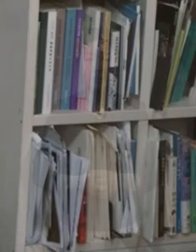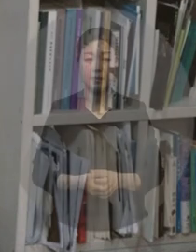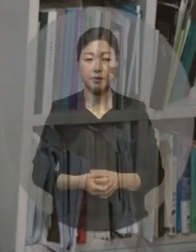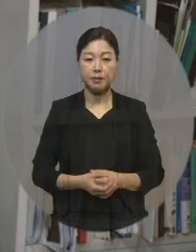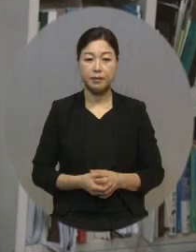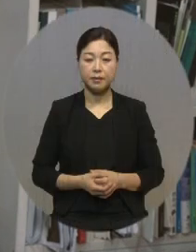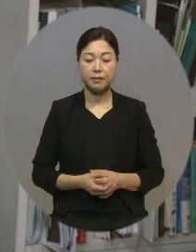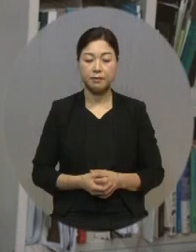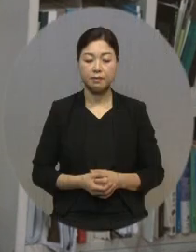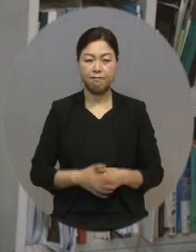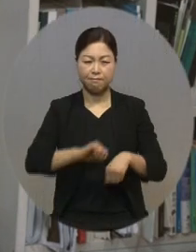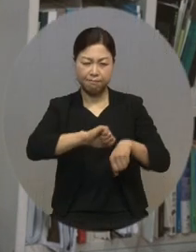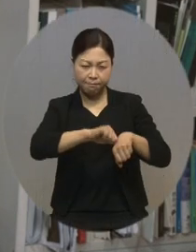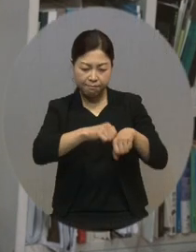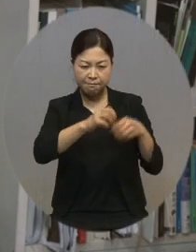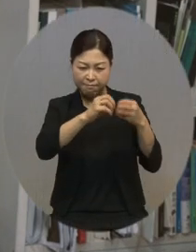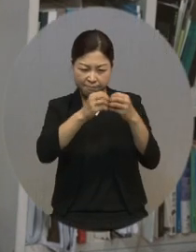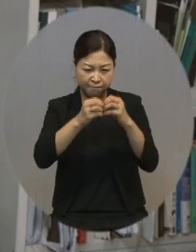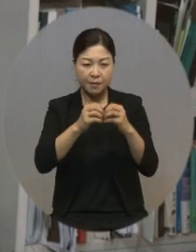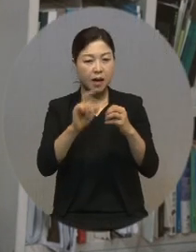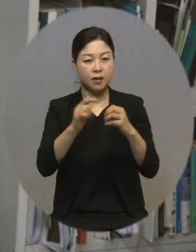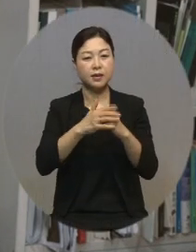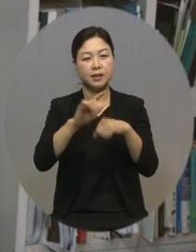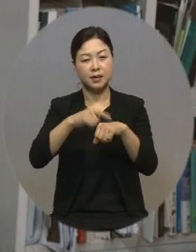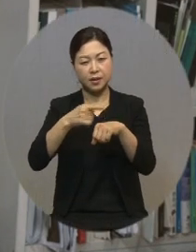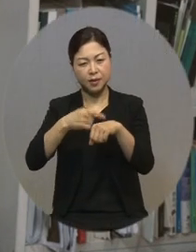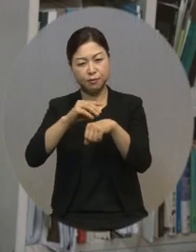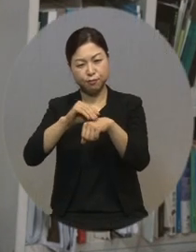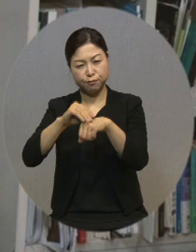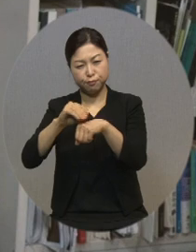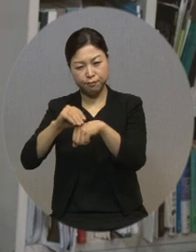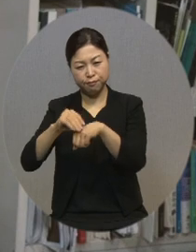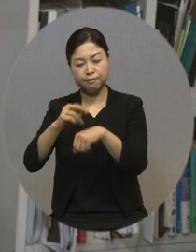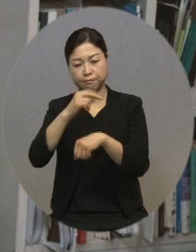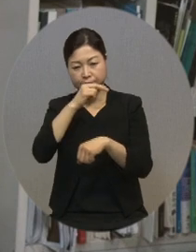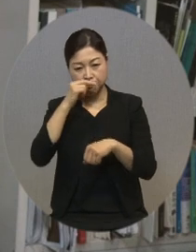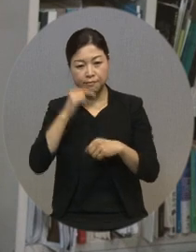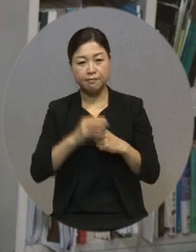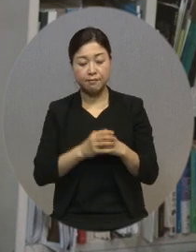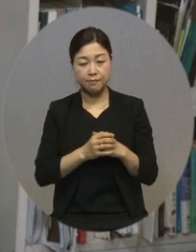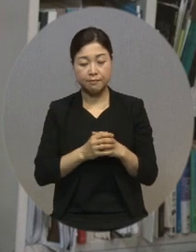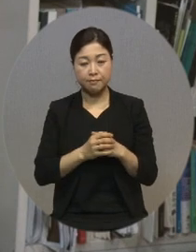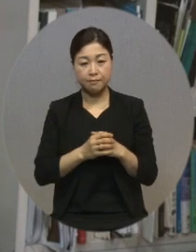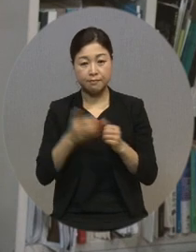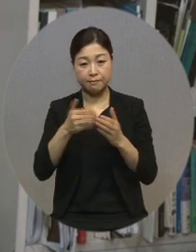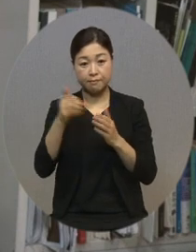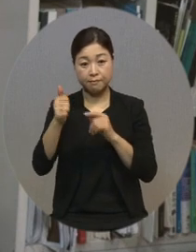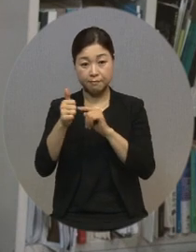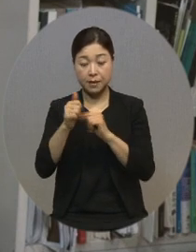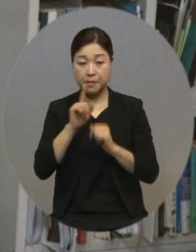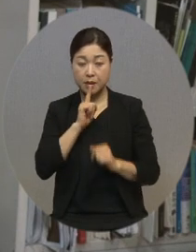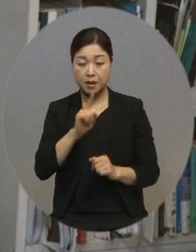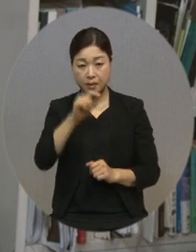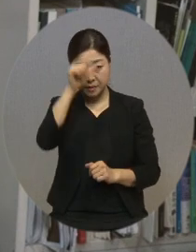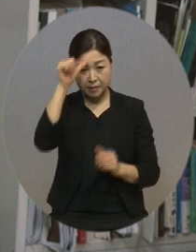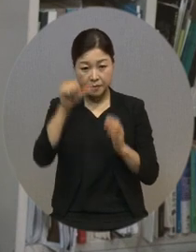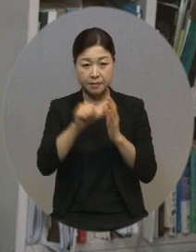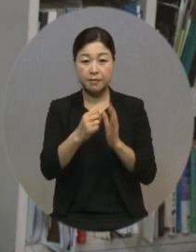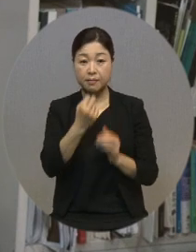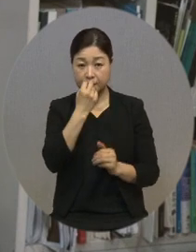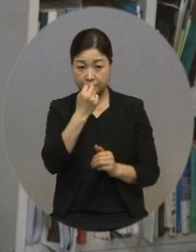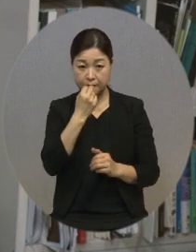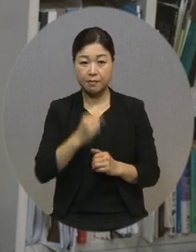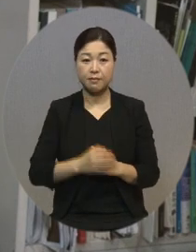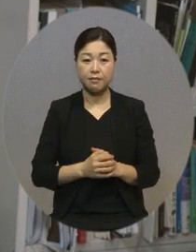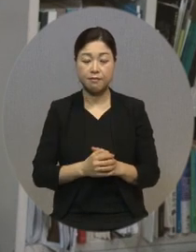애써 꾸며내지 않아도 자연스럽게 삶에 녹아 묻어나는 향기. 바로 작가가 말하는 삶의 향기인데요.